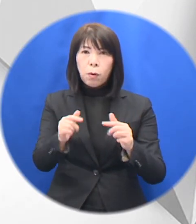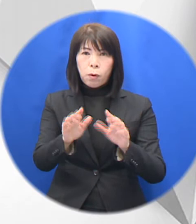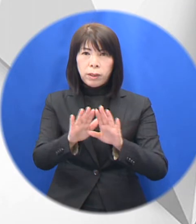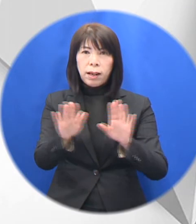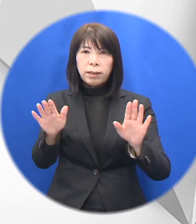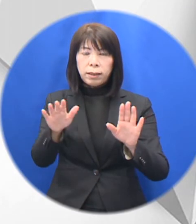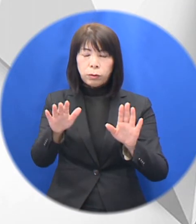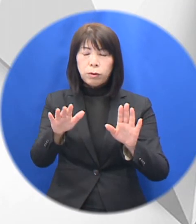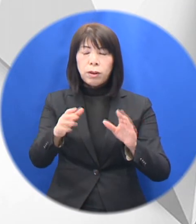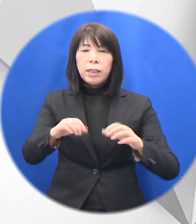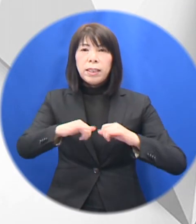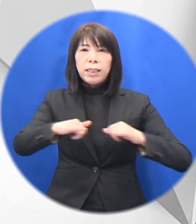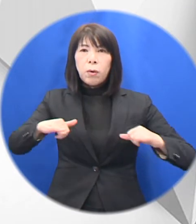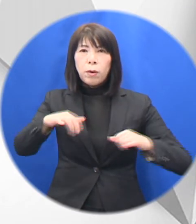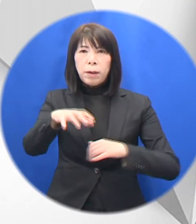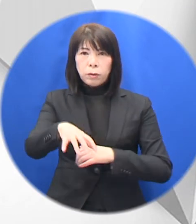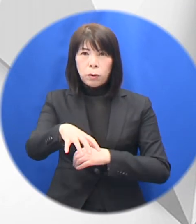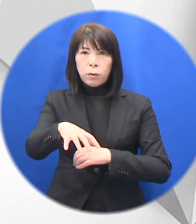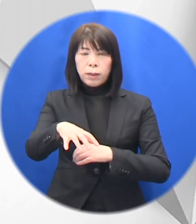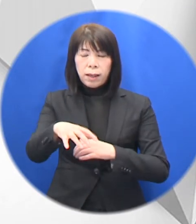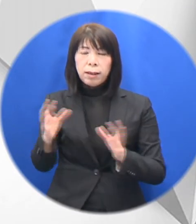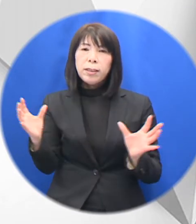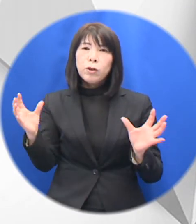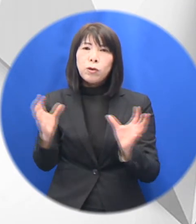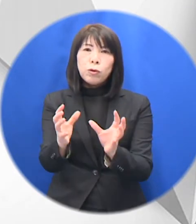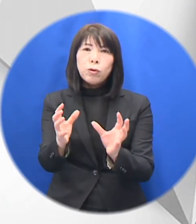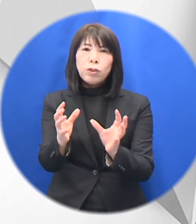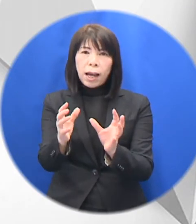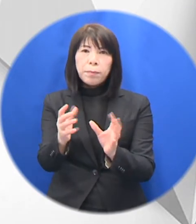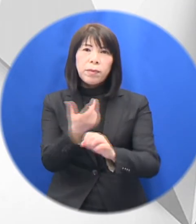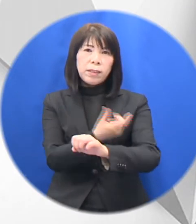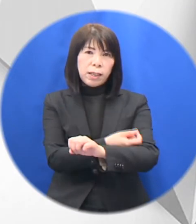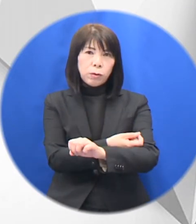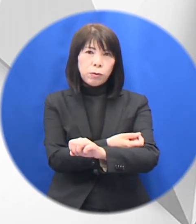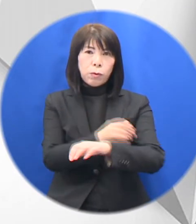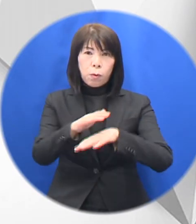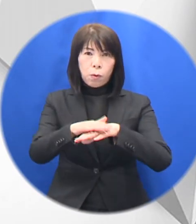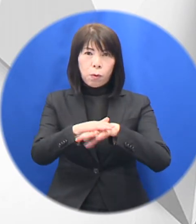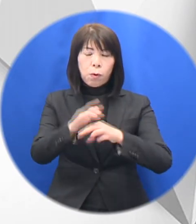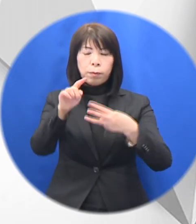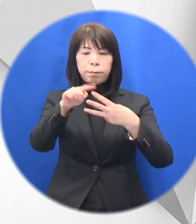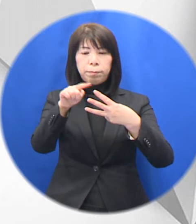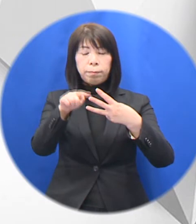大きな会場を使った集団接種ということで、3つの方式を考えています。